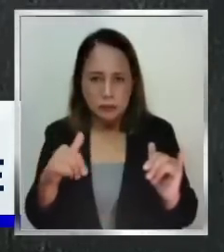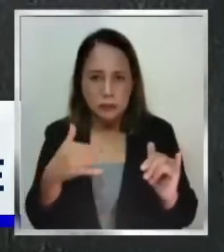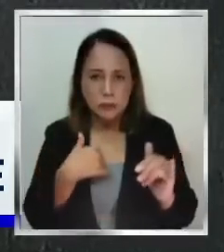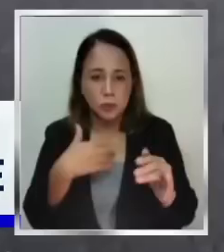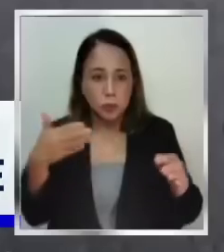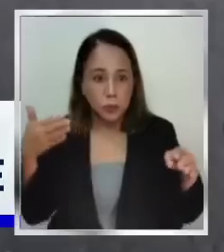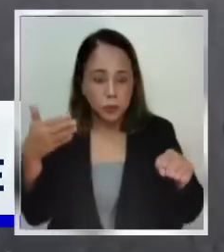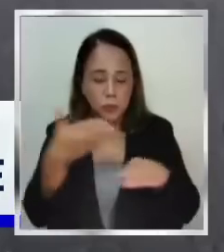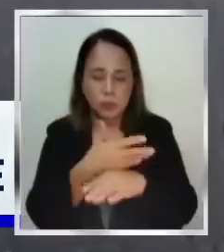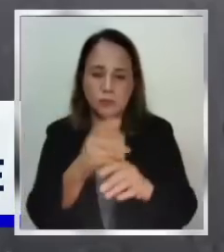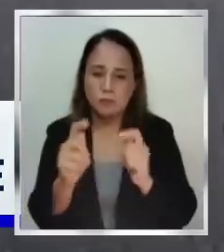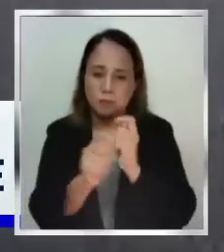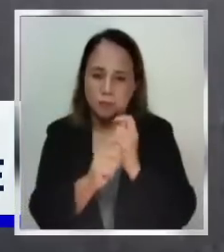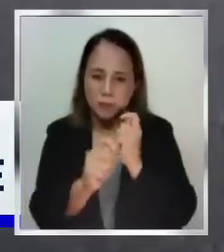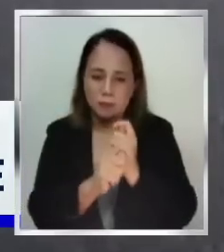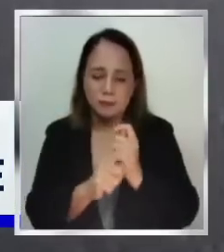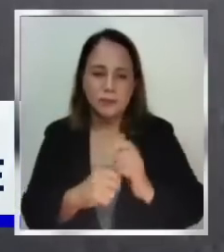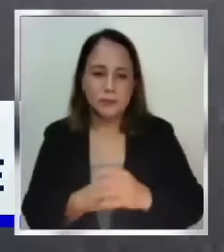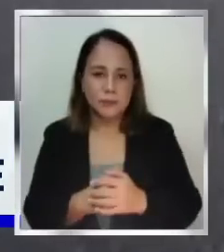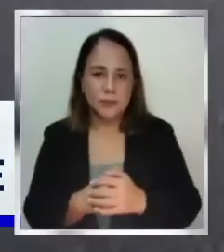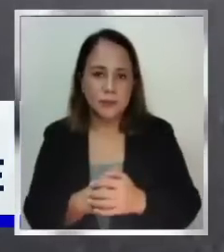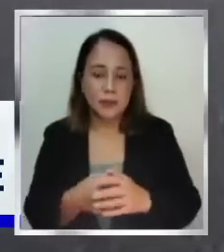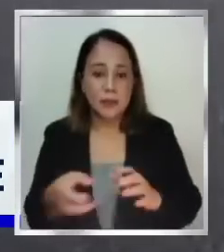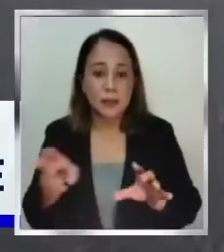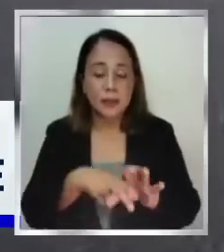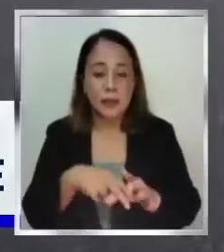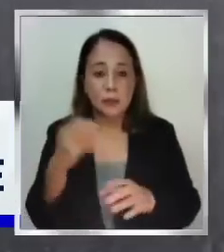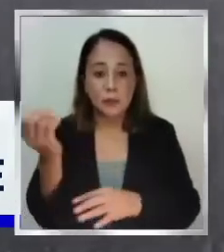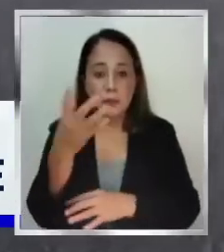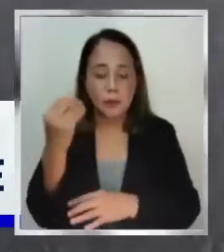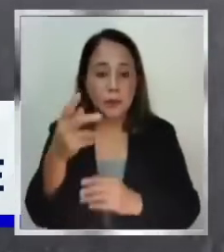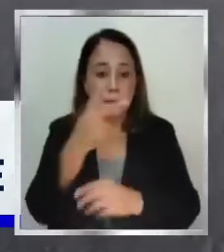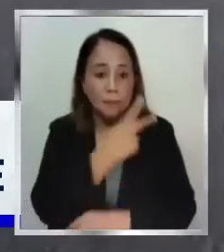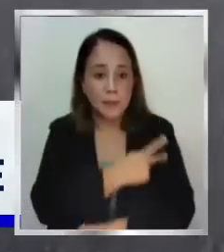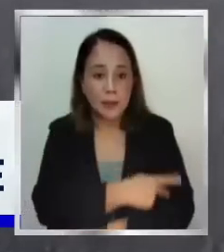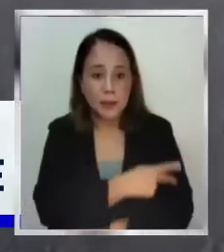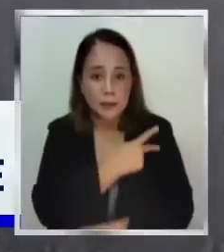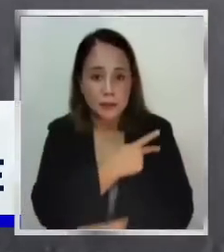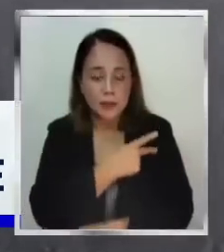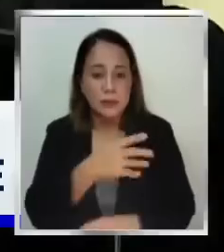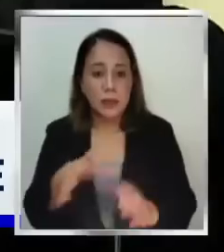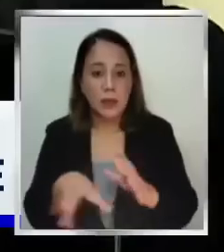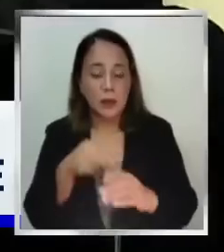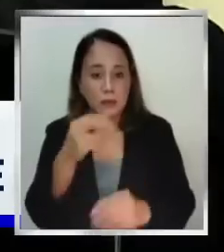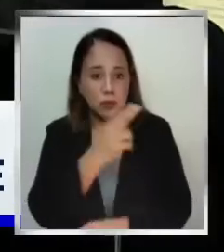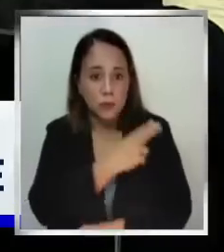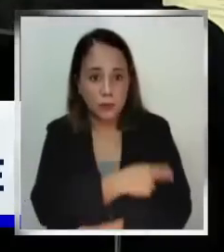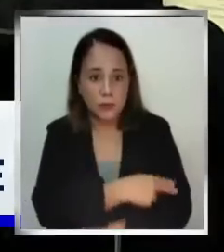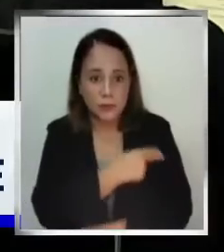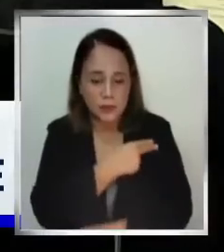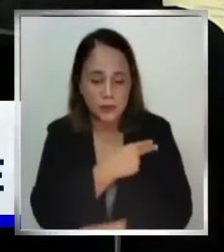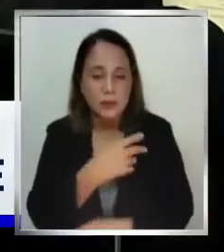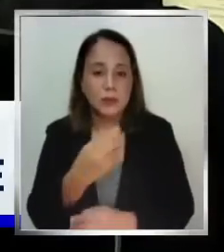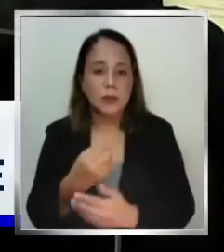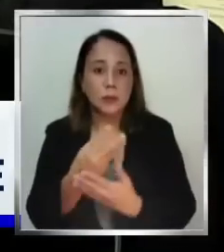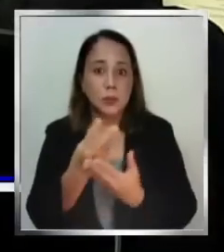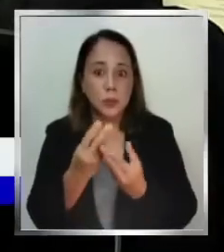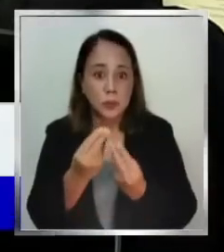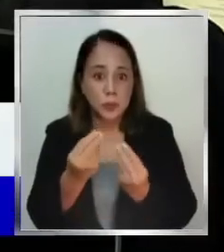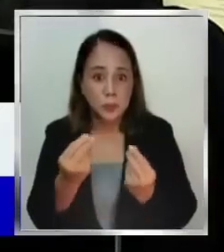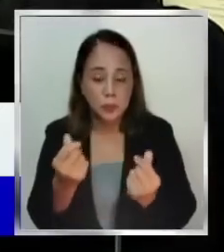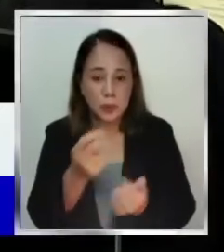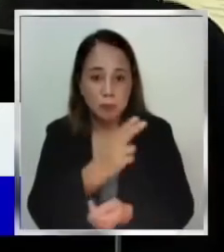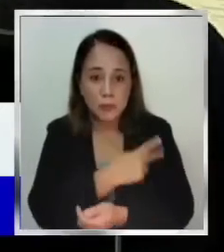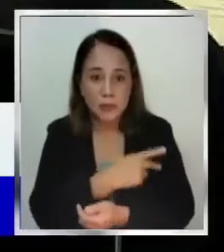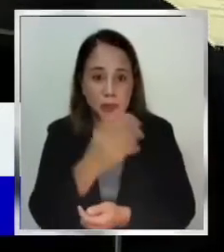truck. Sakay raw noon ng ambulansya ang isang pasyente na kalalabas lang sa ospital. Magpapagaling na yung patient dahil na-discharge